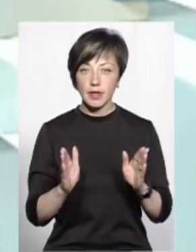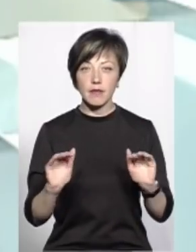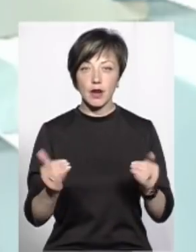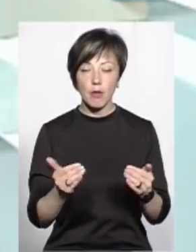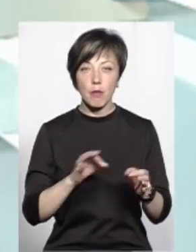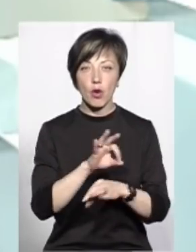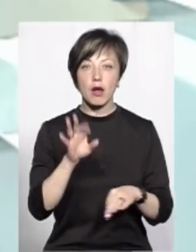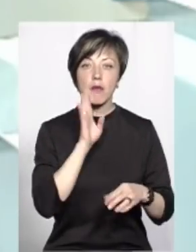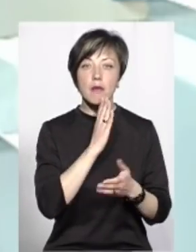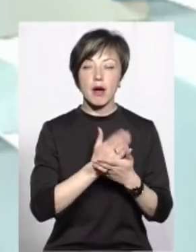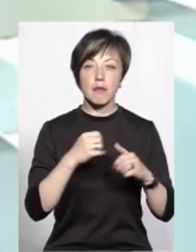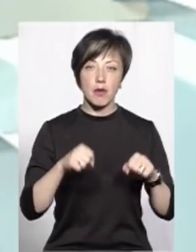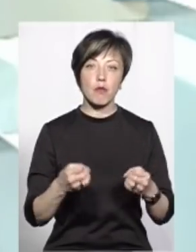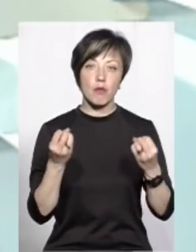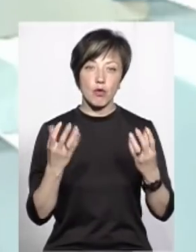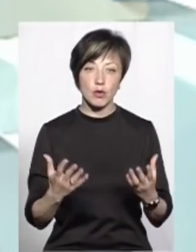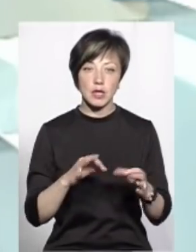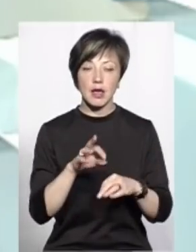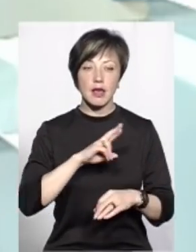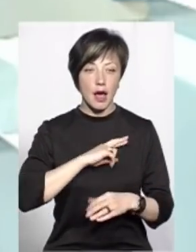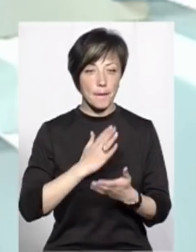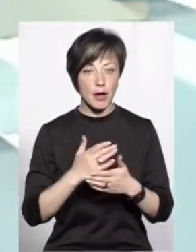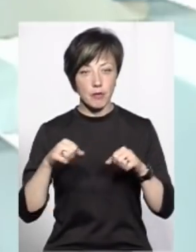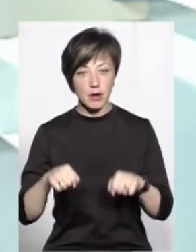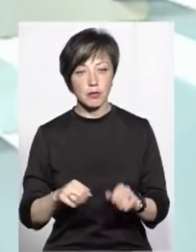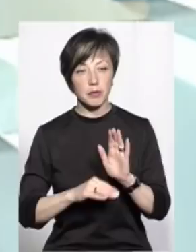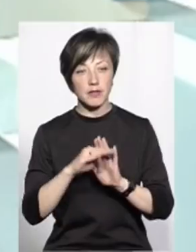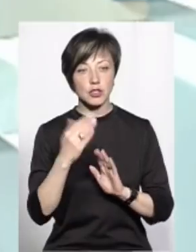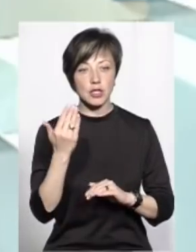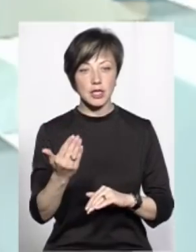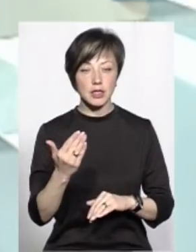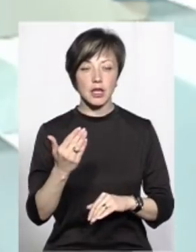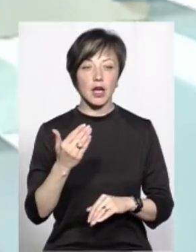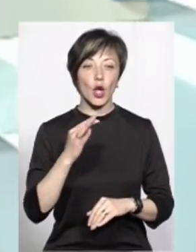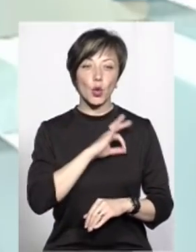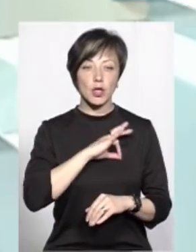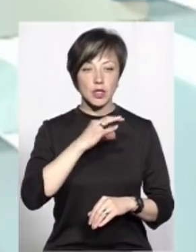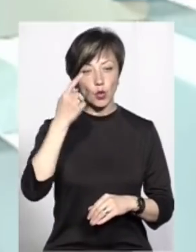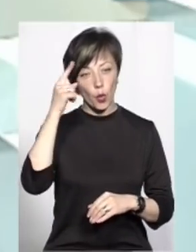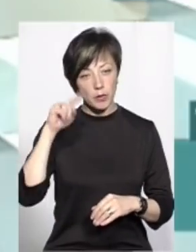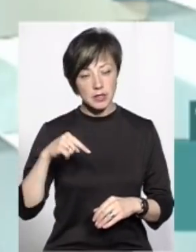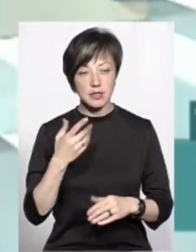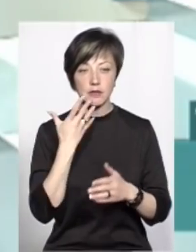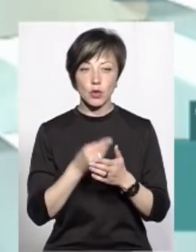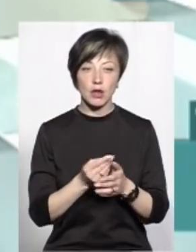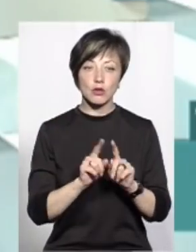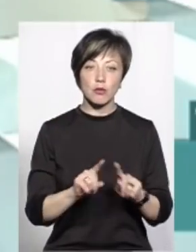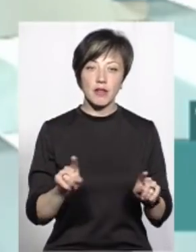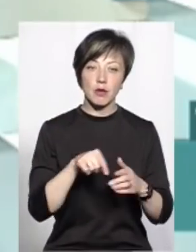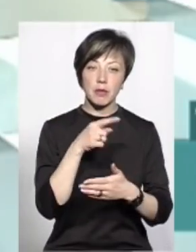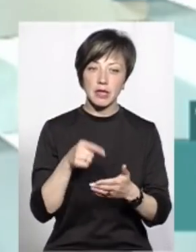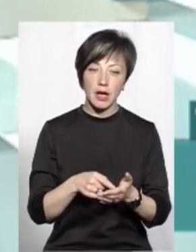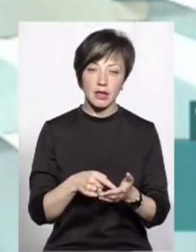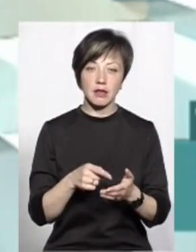проєкту «Мама має право», а просто в рамках проєкту «Я маю право», аби підвищити їхню правову обізнаність. Можливо, в них є свої якісь особливі питання,